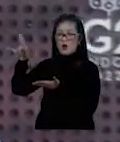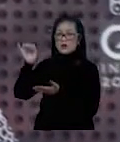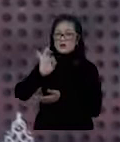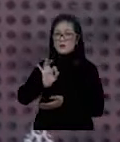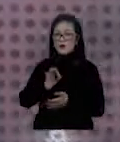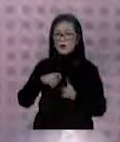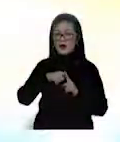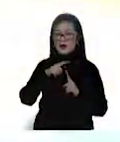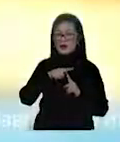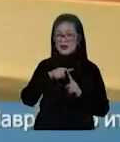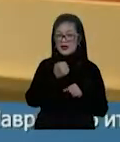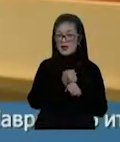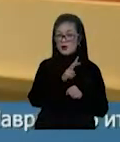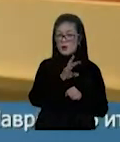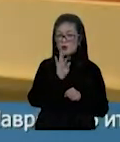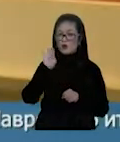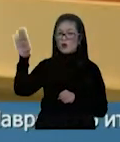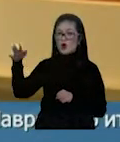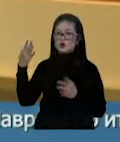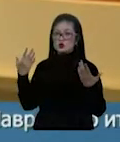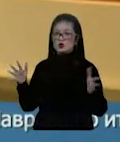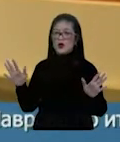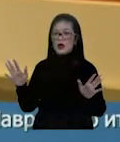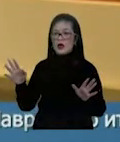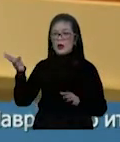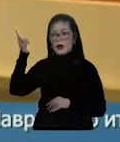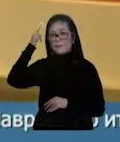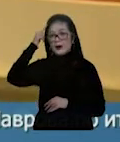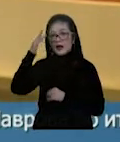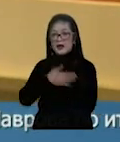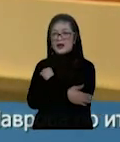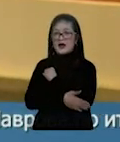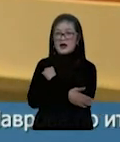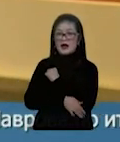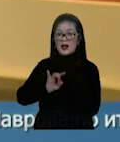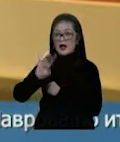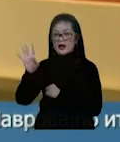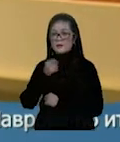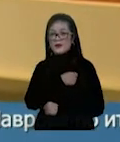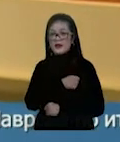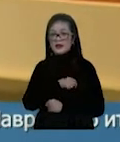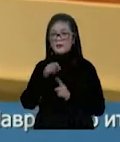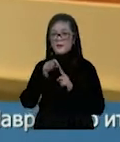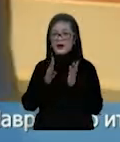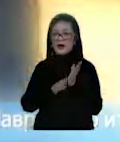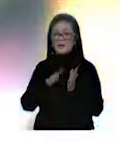usai. Deretan kepala negara lainnya yang juga meninggalkan Bali lebih awal adalah Menteri Luar Negeri Rusia Sergei